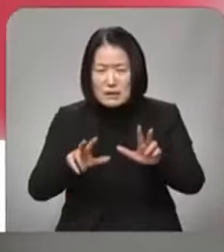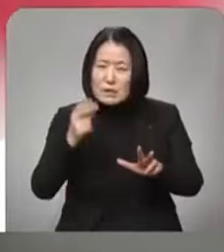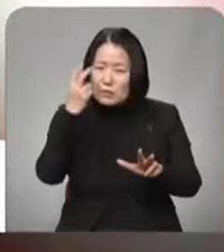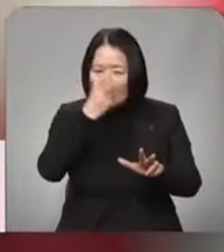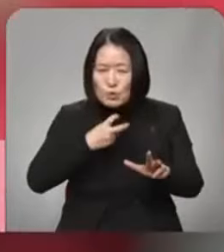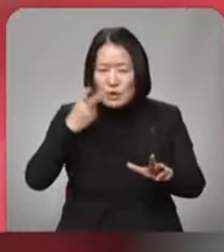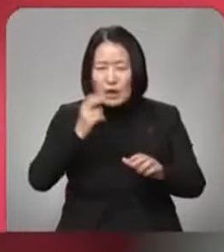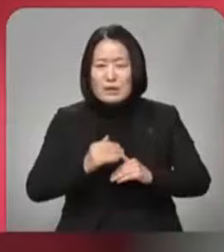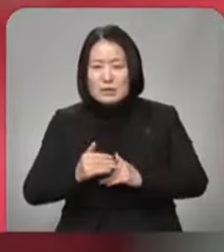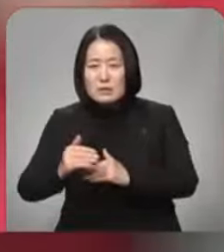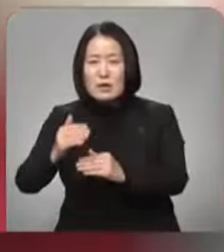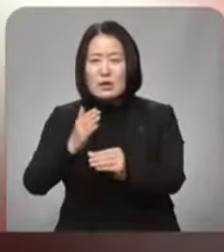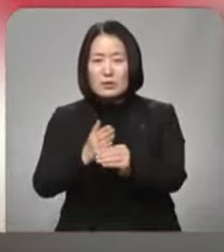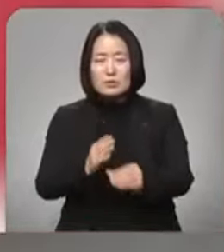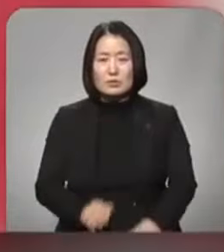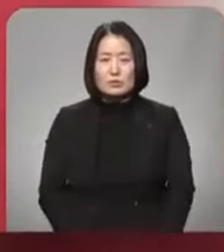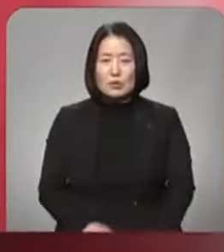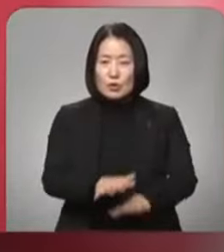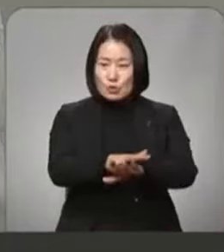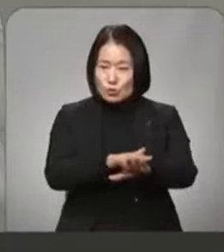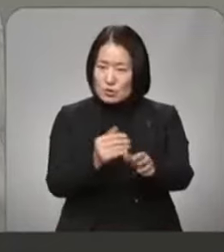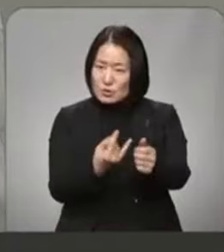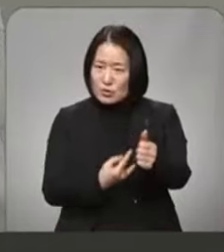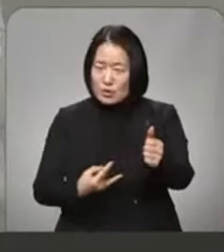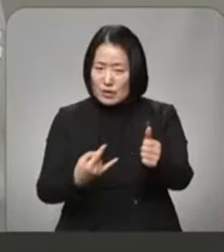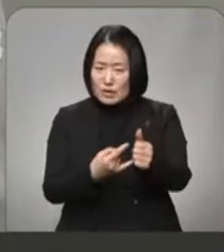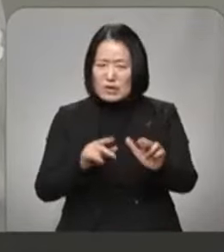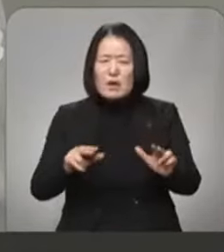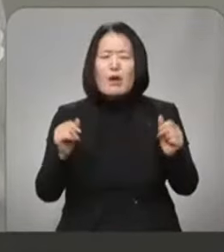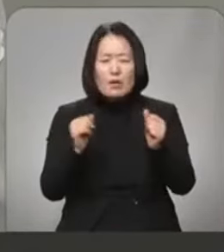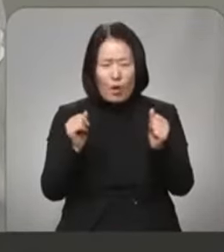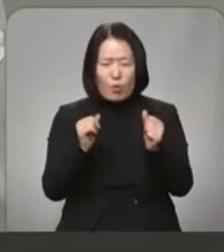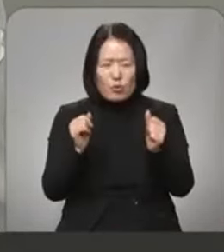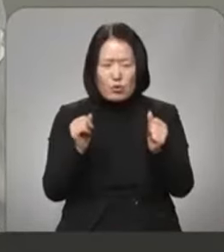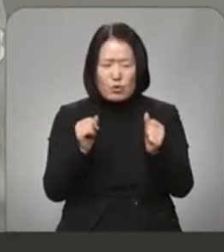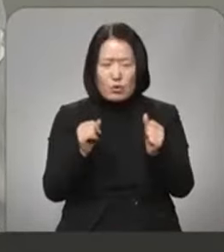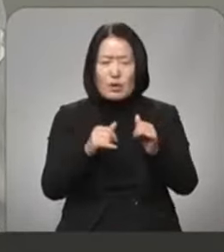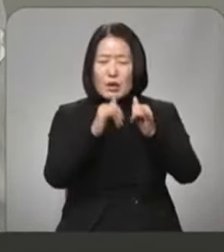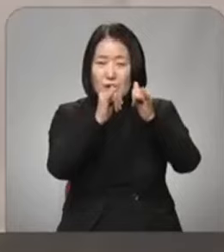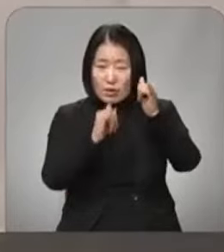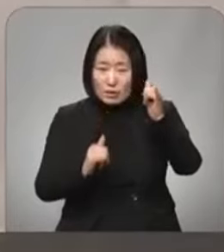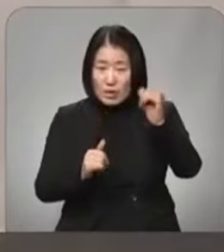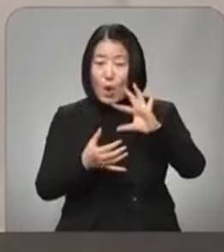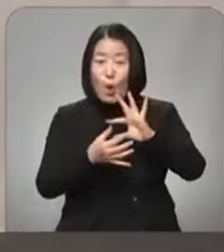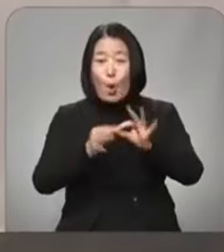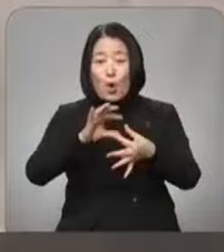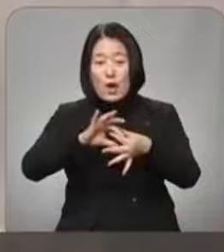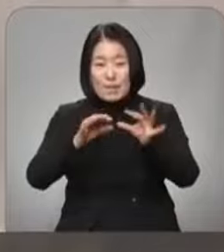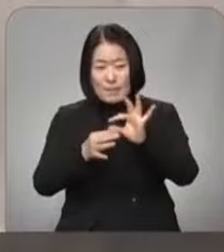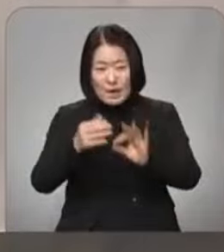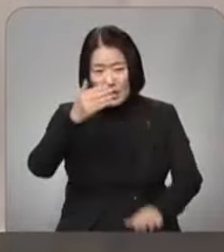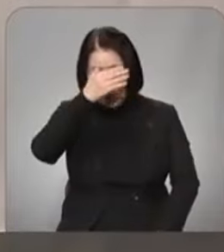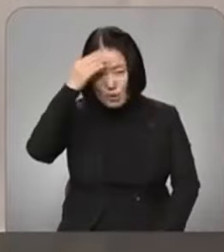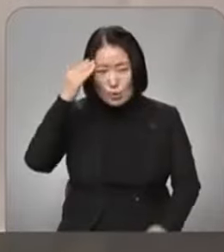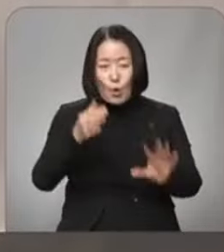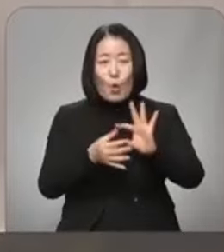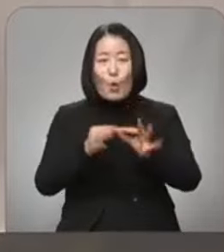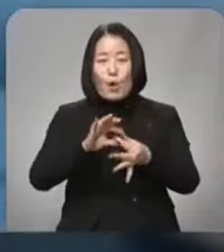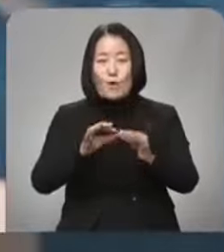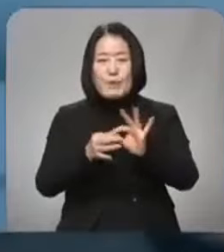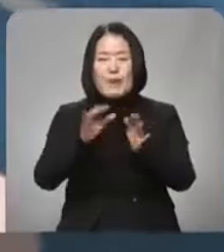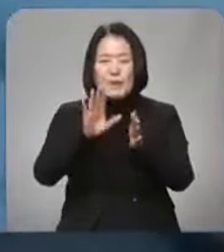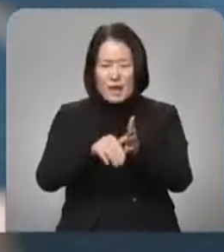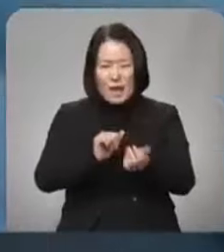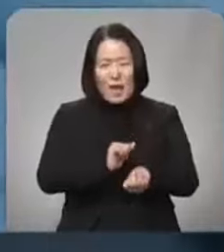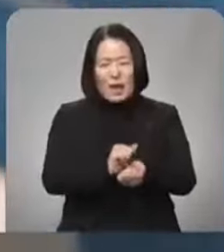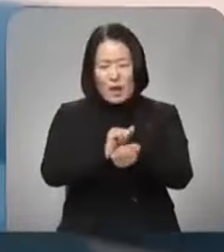진행 중입니다. 대회 조직위원회는 계절 특성상 역대 동계올림픽과 동계 청소년올림픽에서